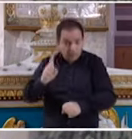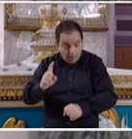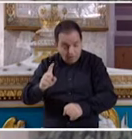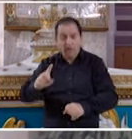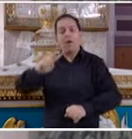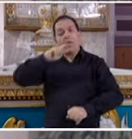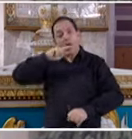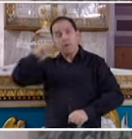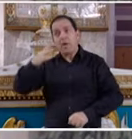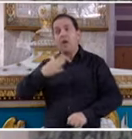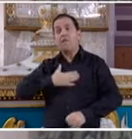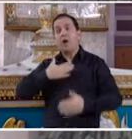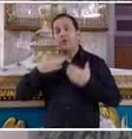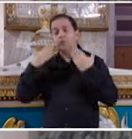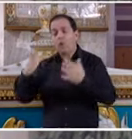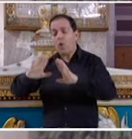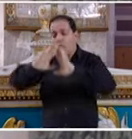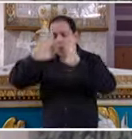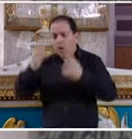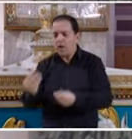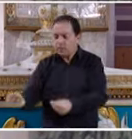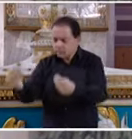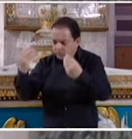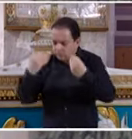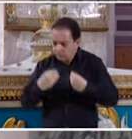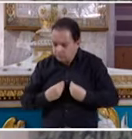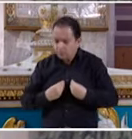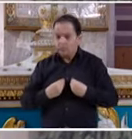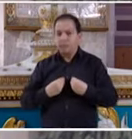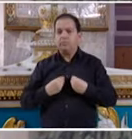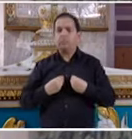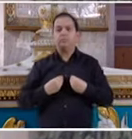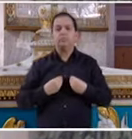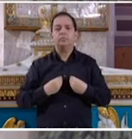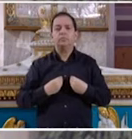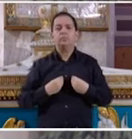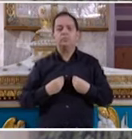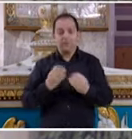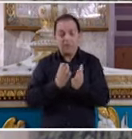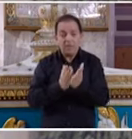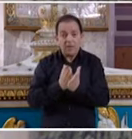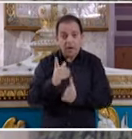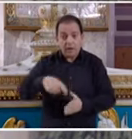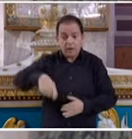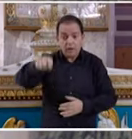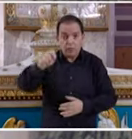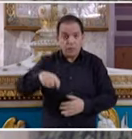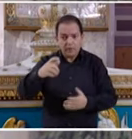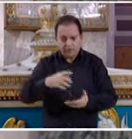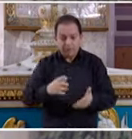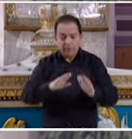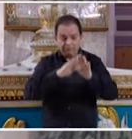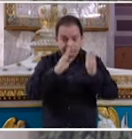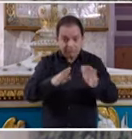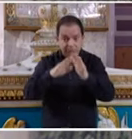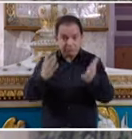το Θεό κατά πάντα και δια πάντα. Ούτω κατά τη Θεία Λειτουργία μετευχαριστίας λαμβάνουμε τα δώρα του